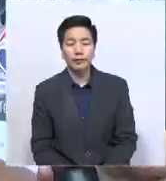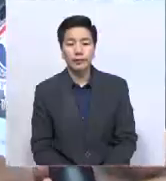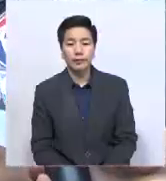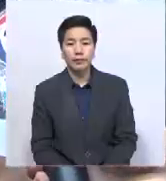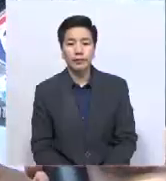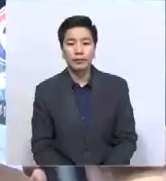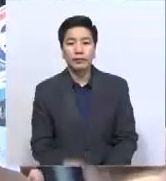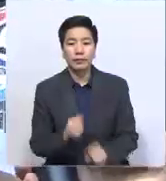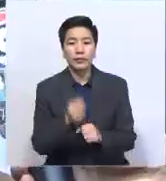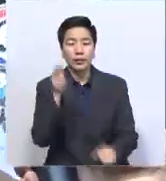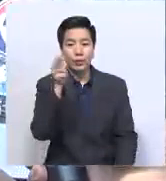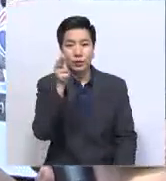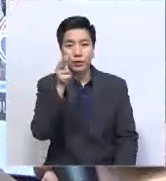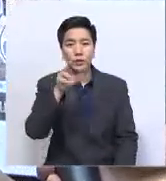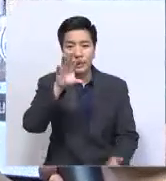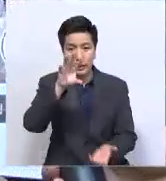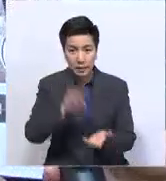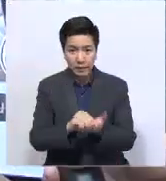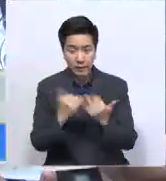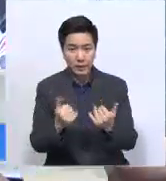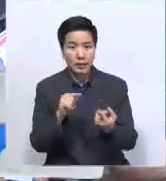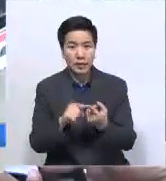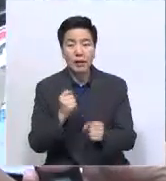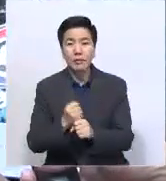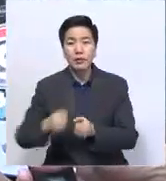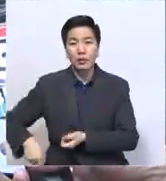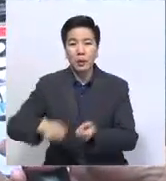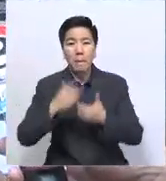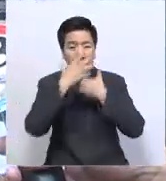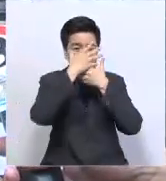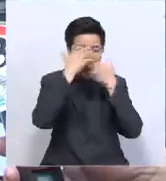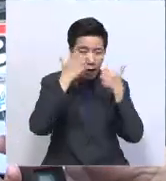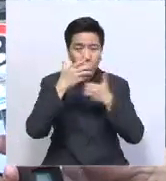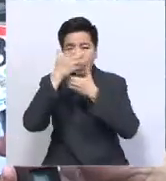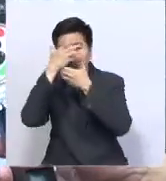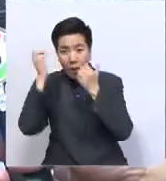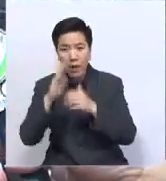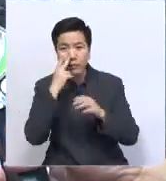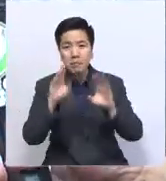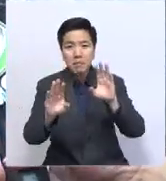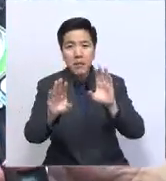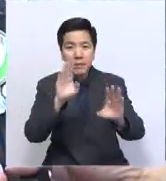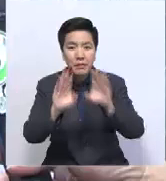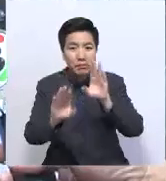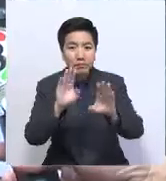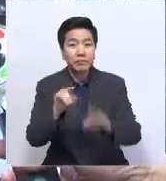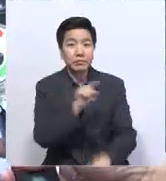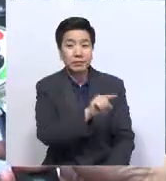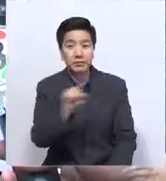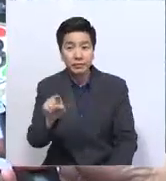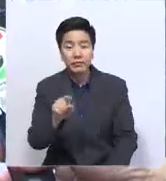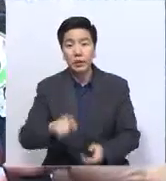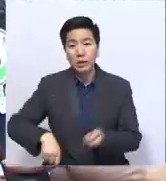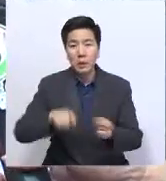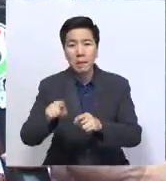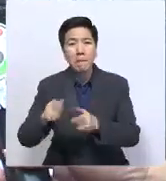ได้ทำวิดีโอนึงขึ้นมาครับเป็นวิดีโอเป็นเล่นสงกรานต์แบบเมากับไม่เมาซึ่งเราจะเปรียบเทียบให้เห็นว่าการเล่นสงกรานต์แบ